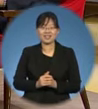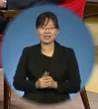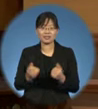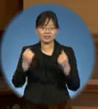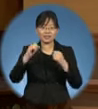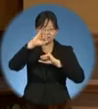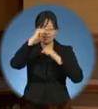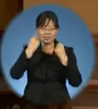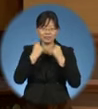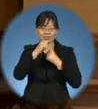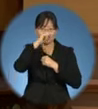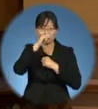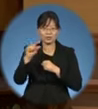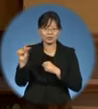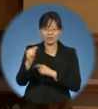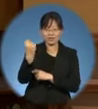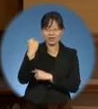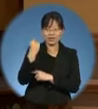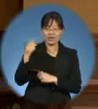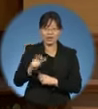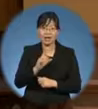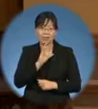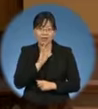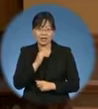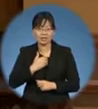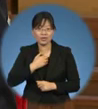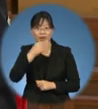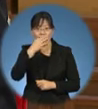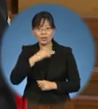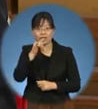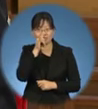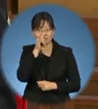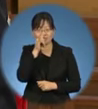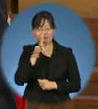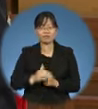좋아지고 순발력이 좋아지고 그게 저는 효과를 봤다고 예, 봐요. 예.